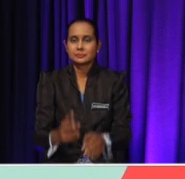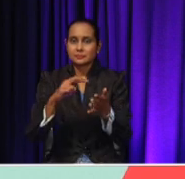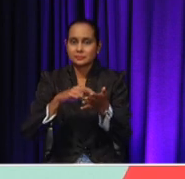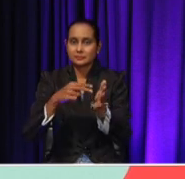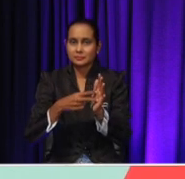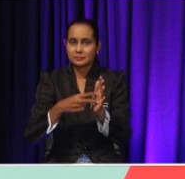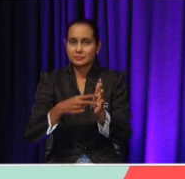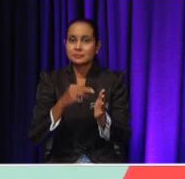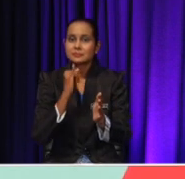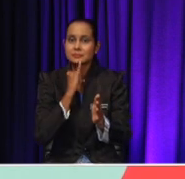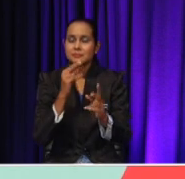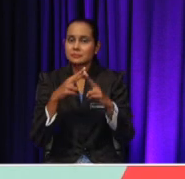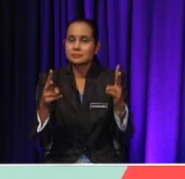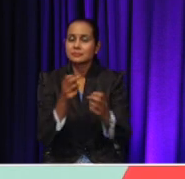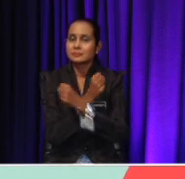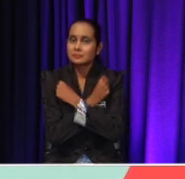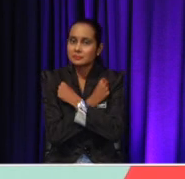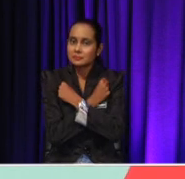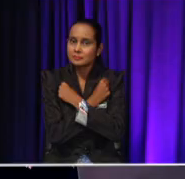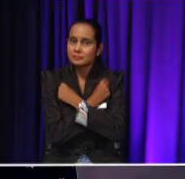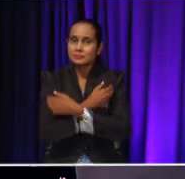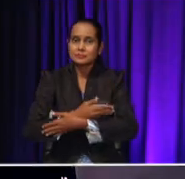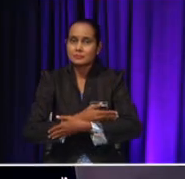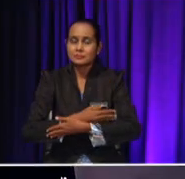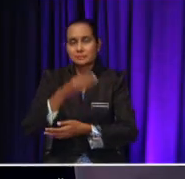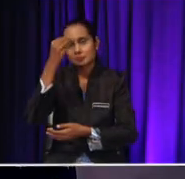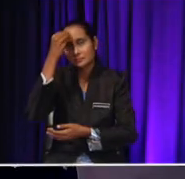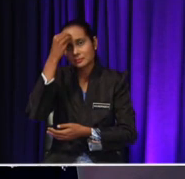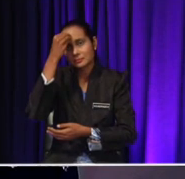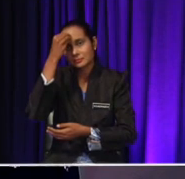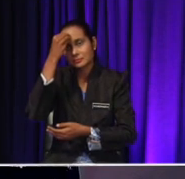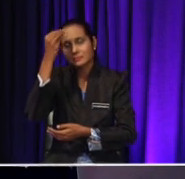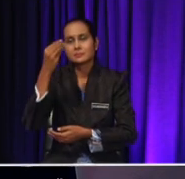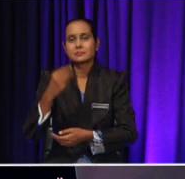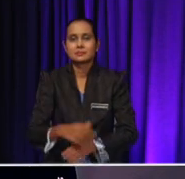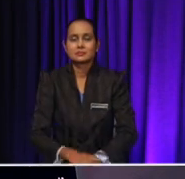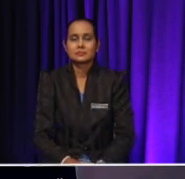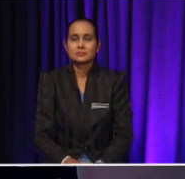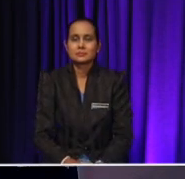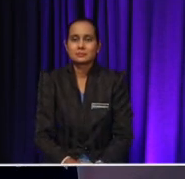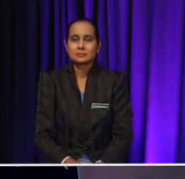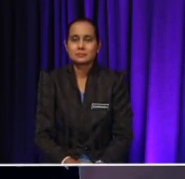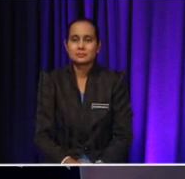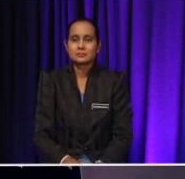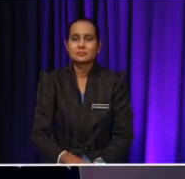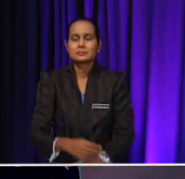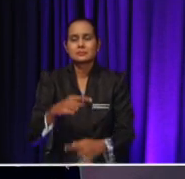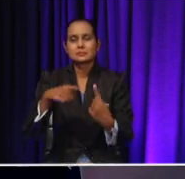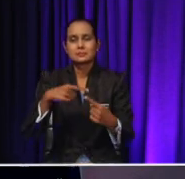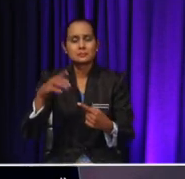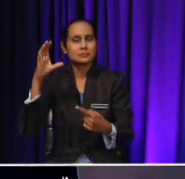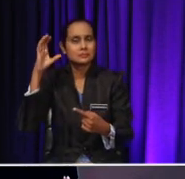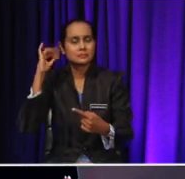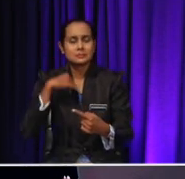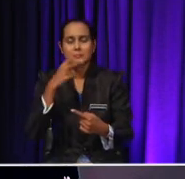bonde ini sangat menyayangi anaknya mengocok dahi anaknya bila saya dengar Fatihah sibuk tadi saya teringat balik bagaimana Ibu